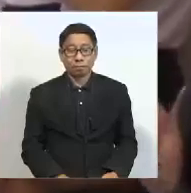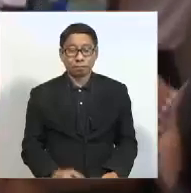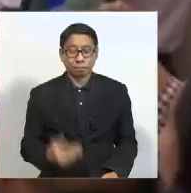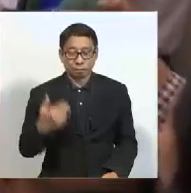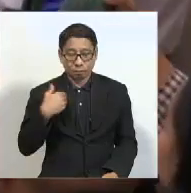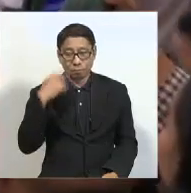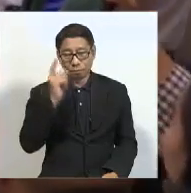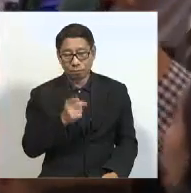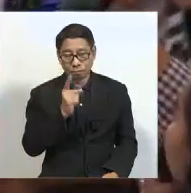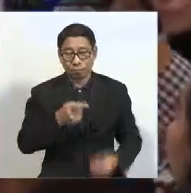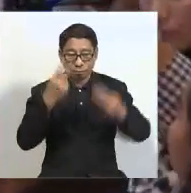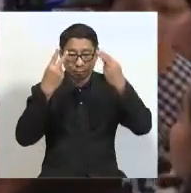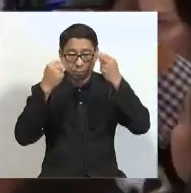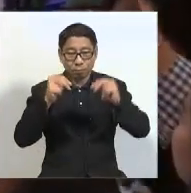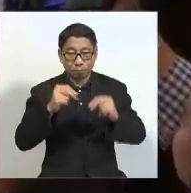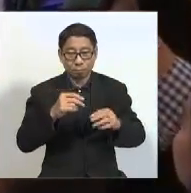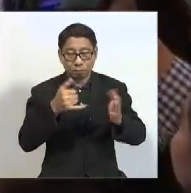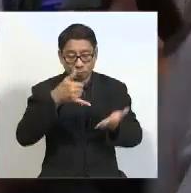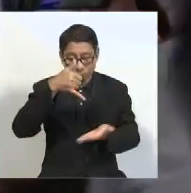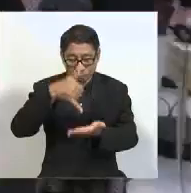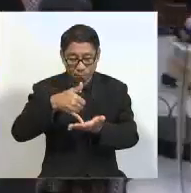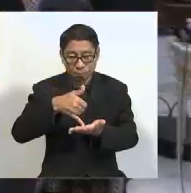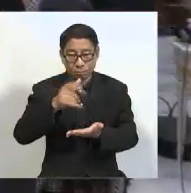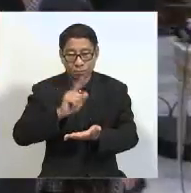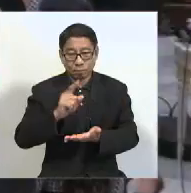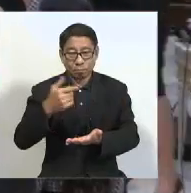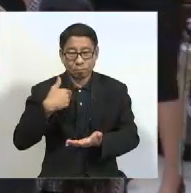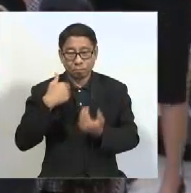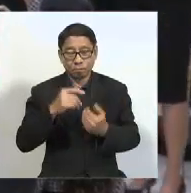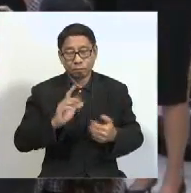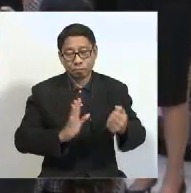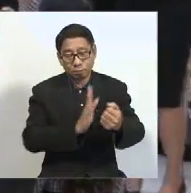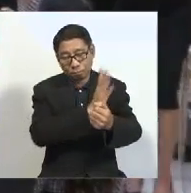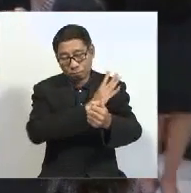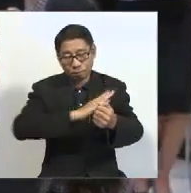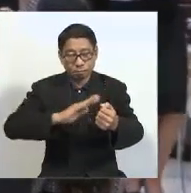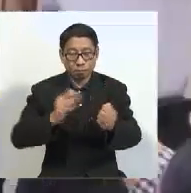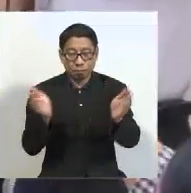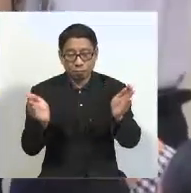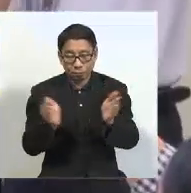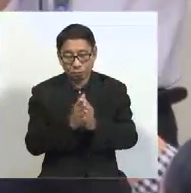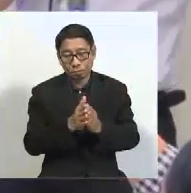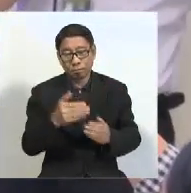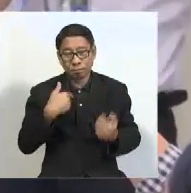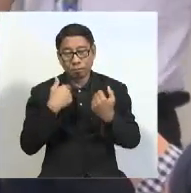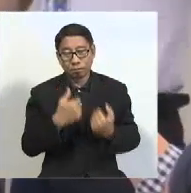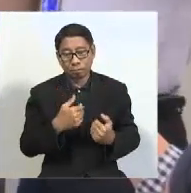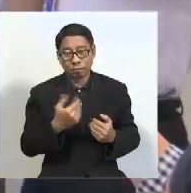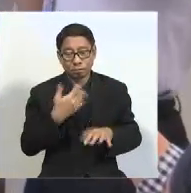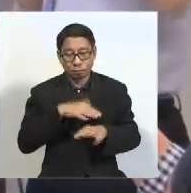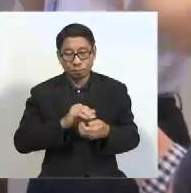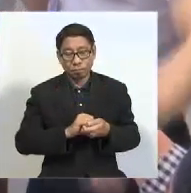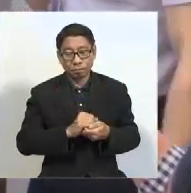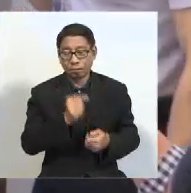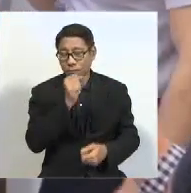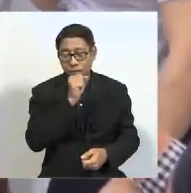และแน่นอนนะคะว่าถ้านายกไปปรากฏตัวที่ไหนเดี๋ยวนี้ก็จะต้องมีบทเพลงไปฝากด้วยนะคะก็มีการร่วมร้องเ